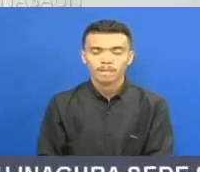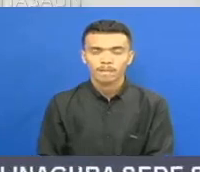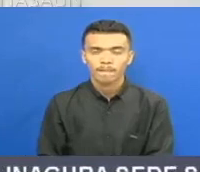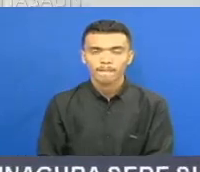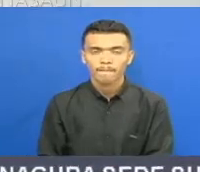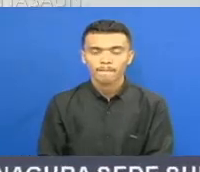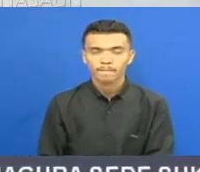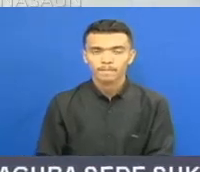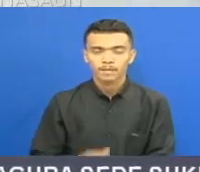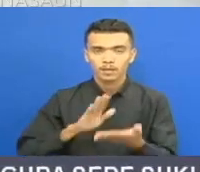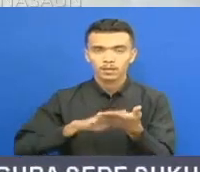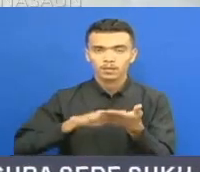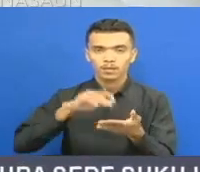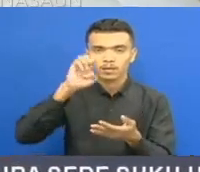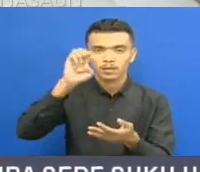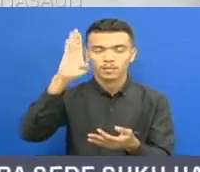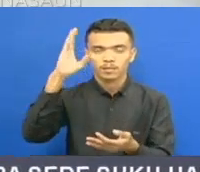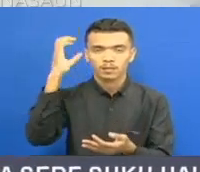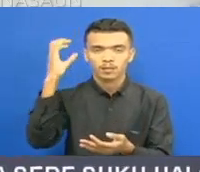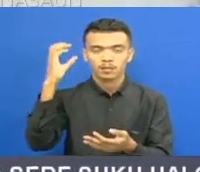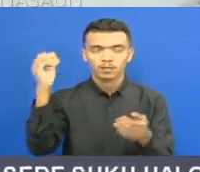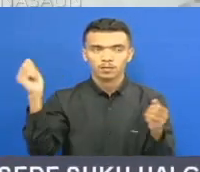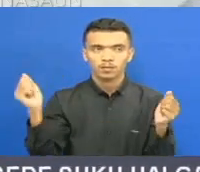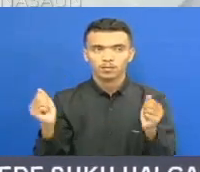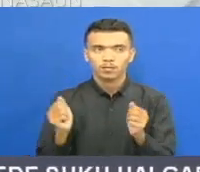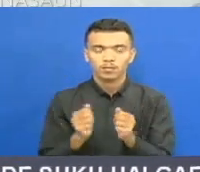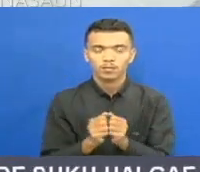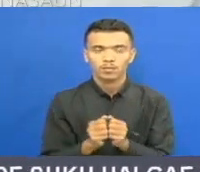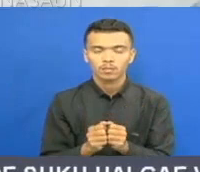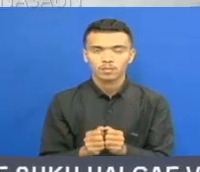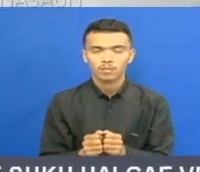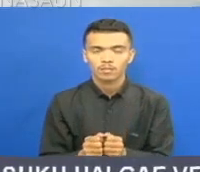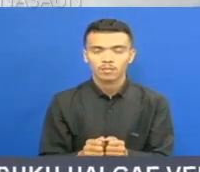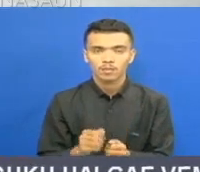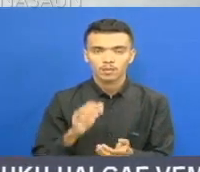bot ese nuntan on ni filial lima